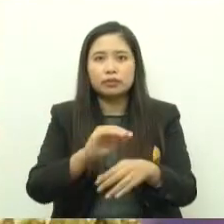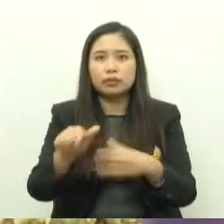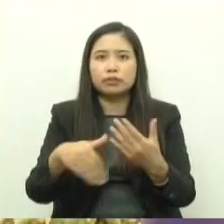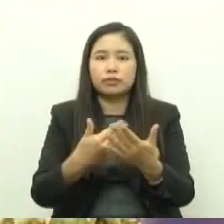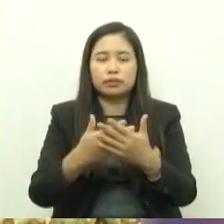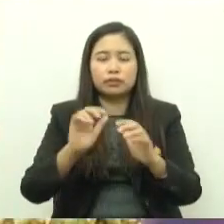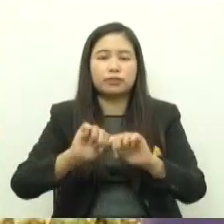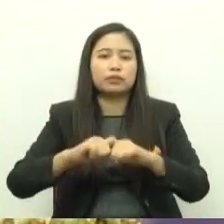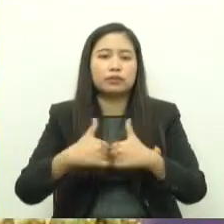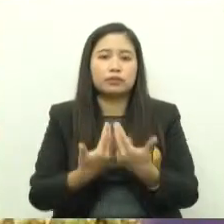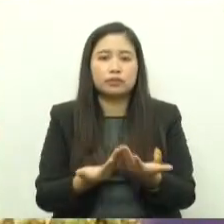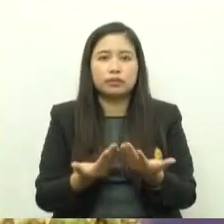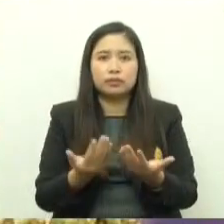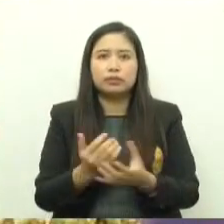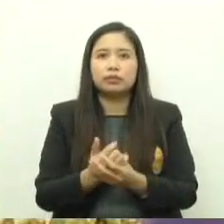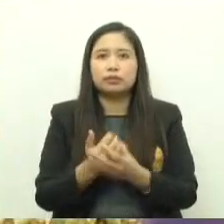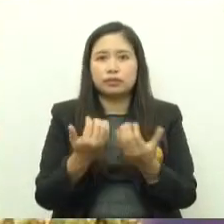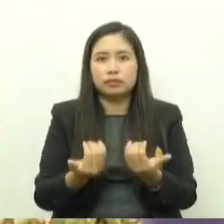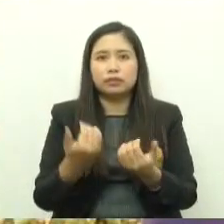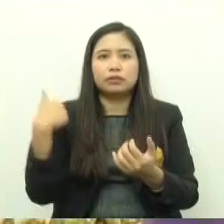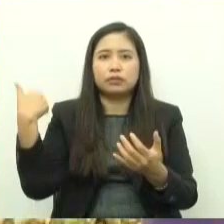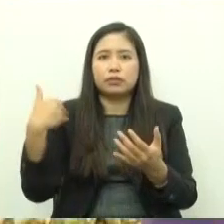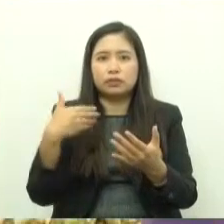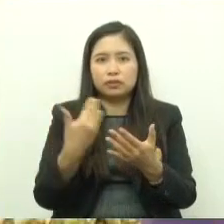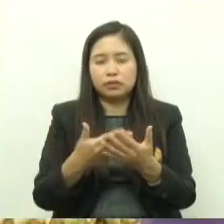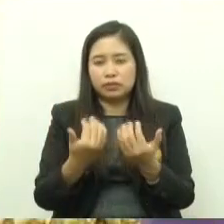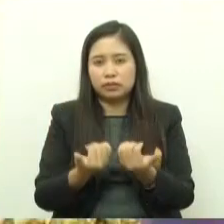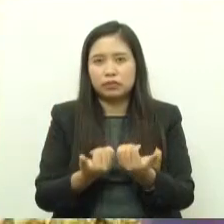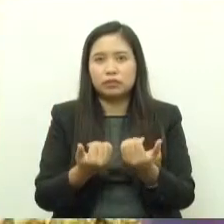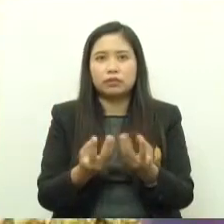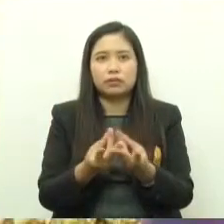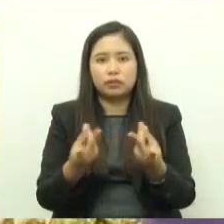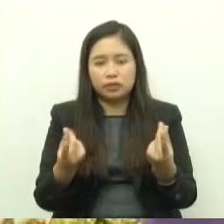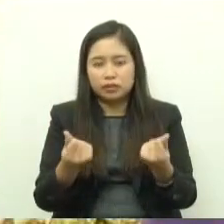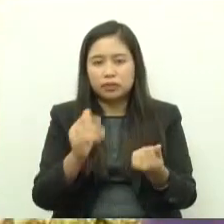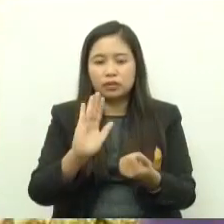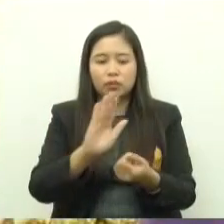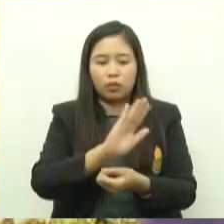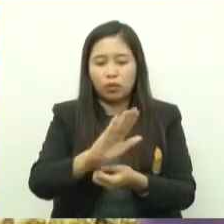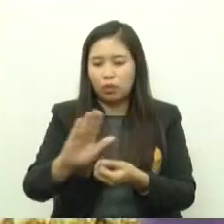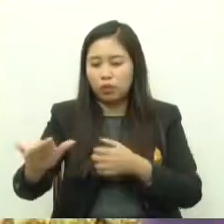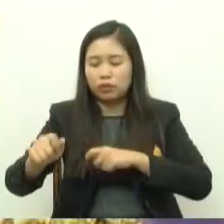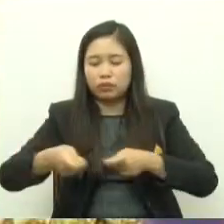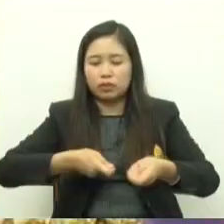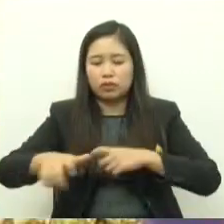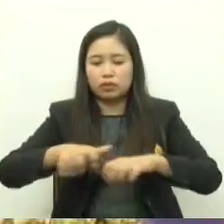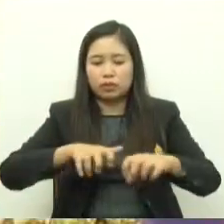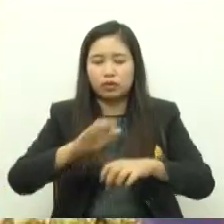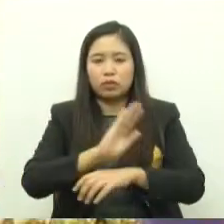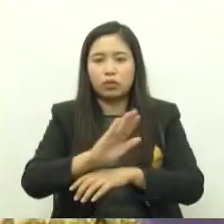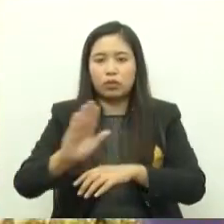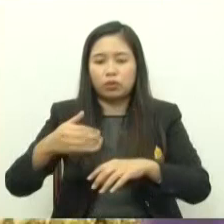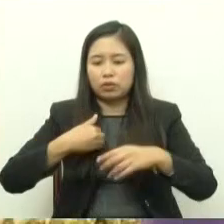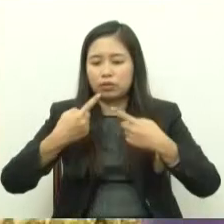ไรจากวันนี้เรามาอยู่ที่น่านน่านก็เป็นอีกหนึ่งพื้นที่ที่มีบริบทพื้นที่แตกต่างไปจากพื้นที่ทั่วไป